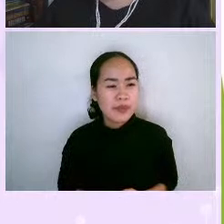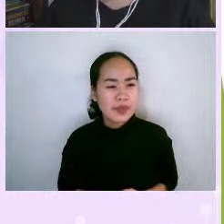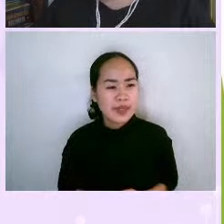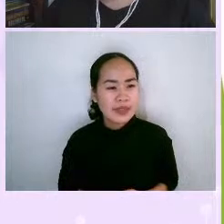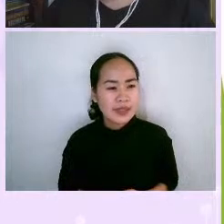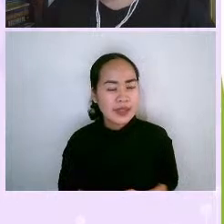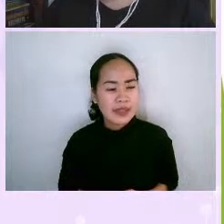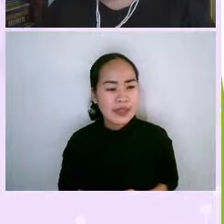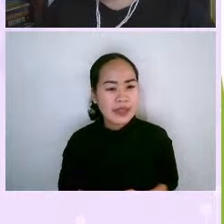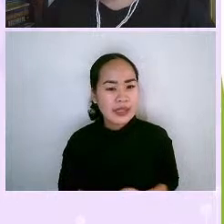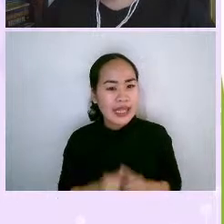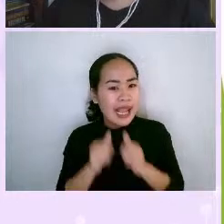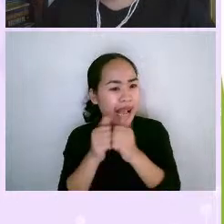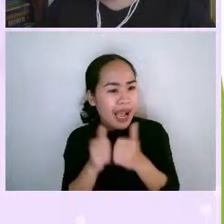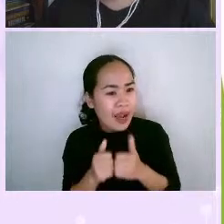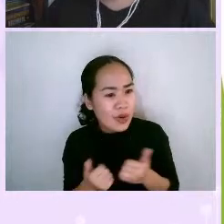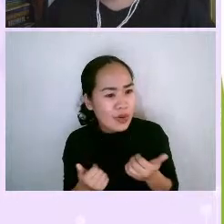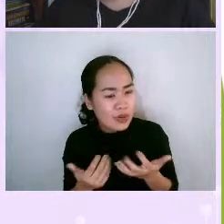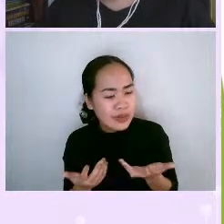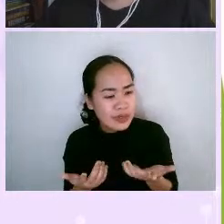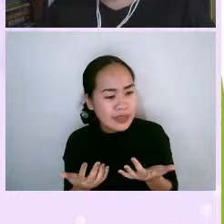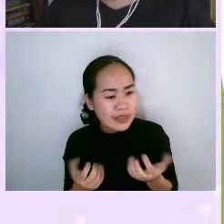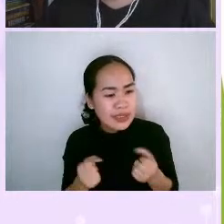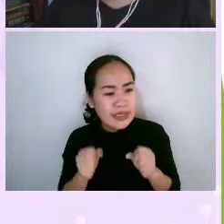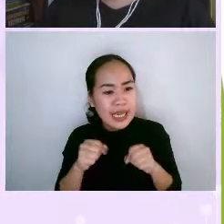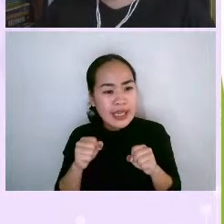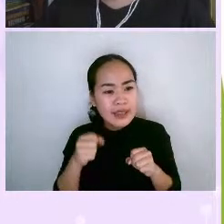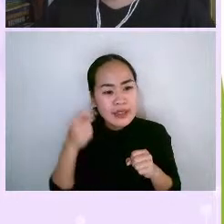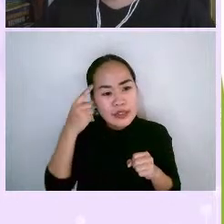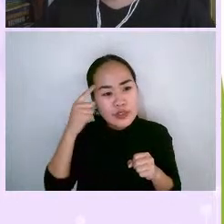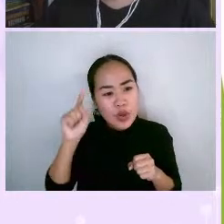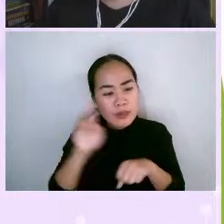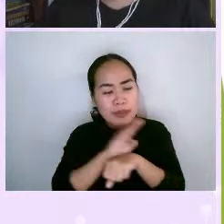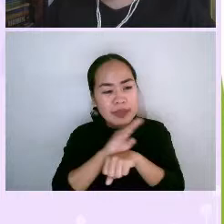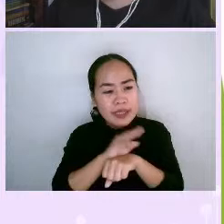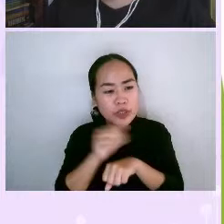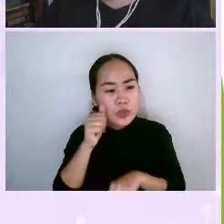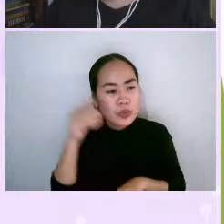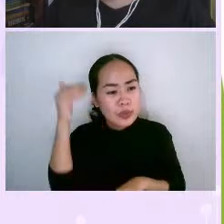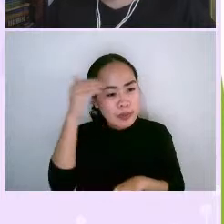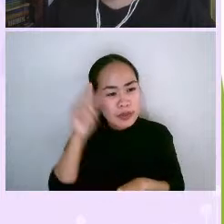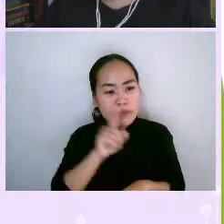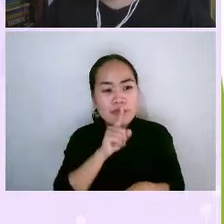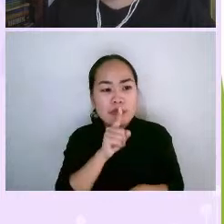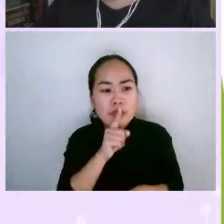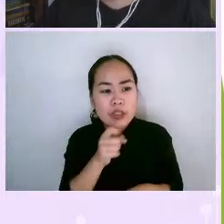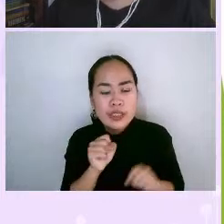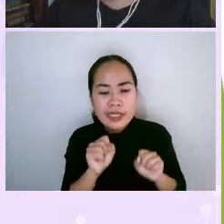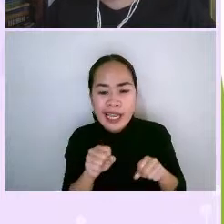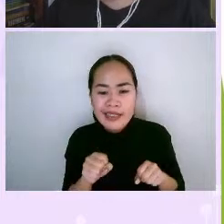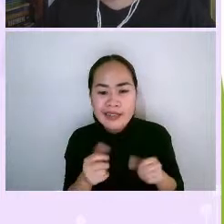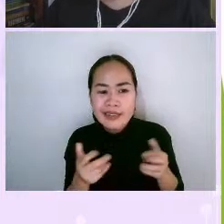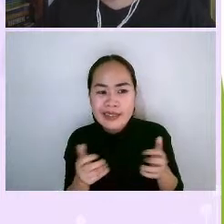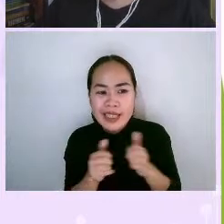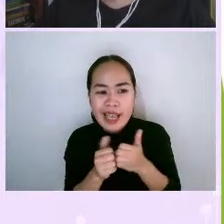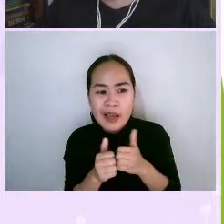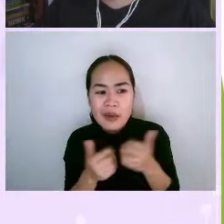namuhunan sa agriculture at sila ngayon naman ay nakakapag benta na hindi lang